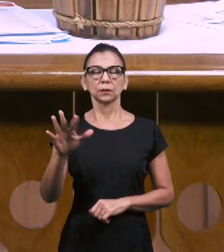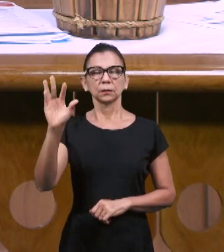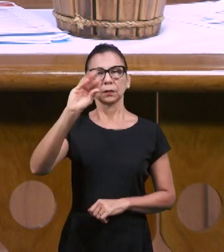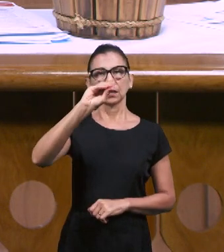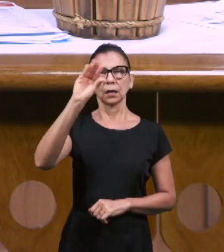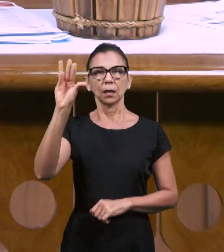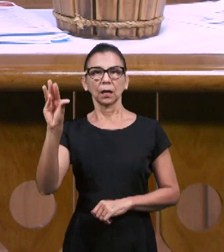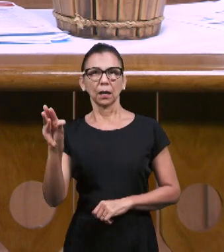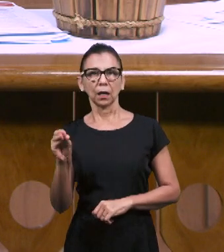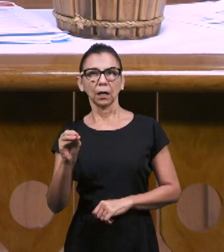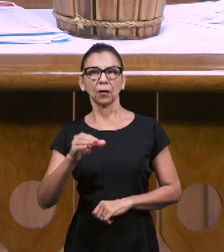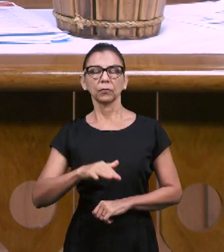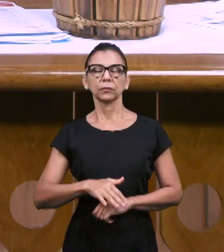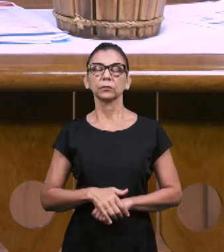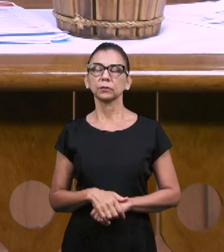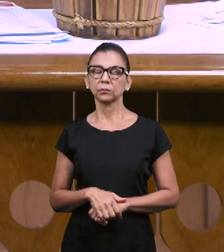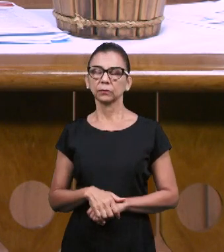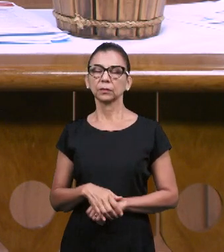fils